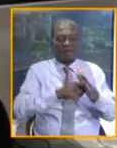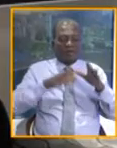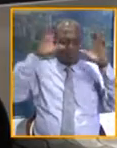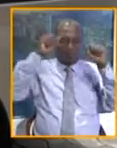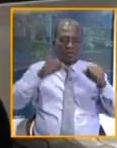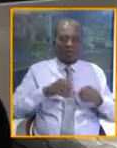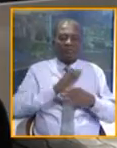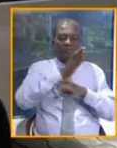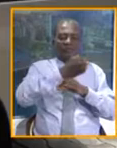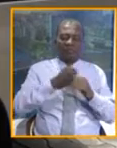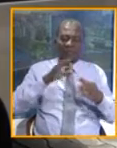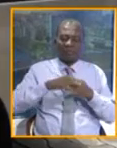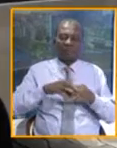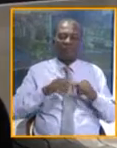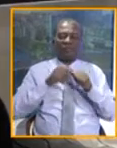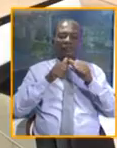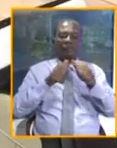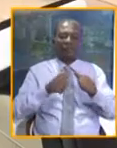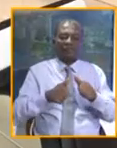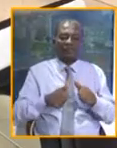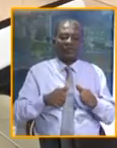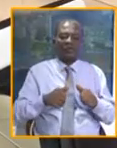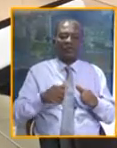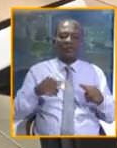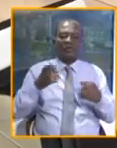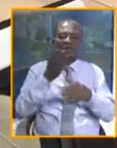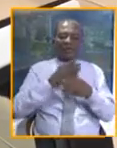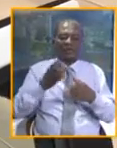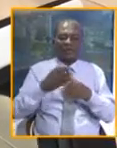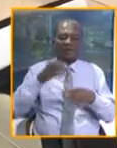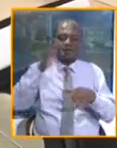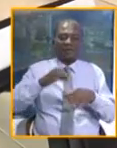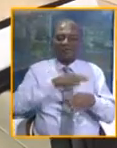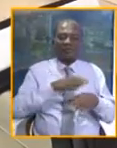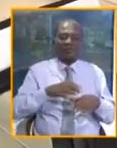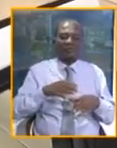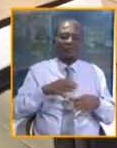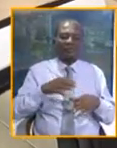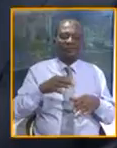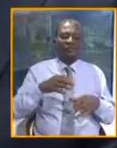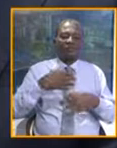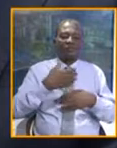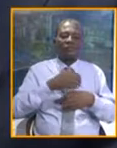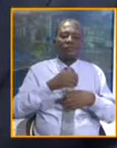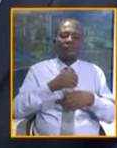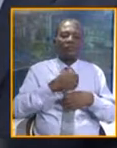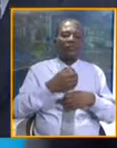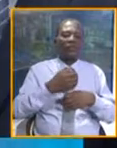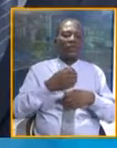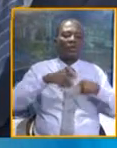rappelé qu'à travers ce geste, la Petrossi veut partager le bénéfice de l'énergie. La Fondation Petrossi travaille